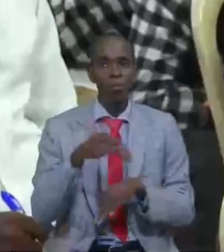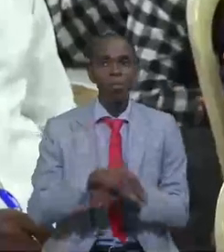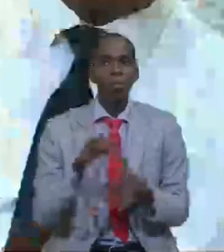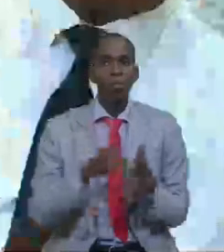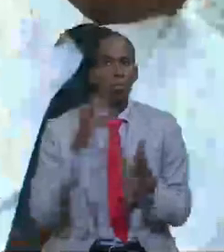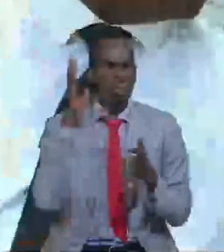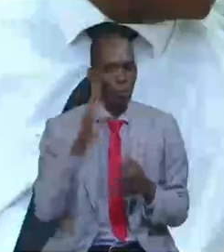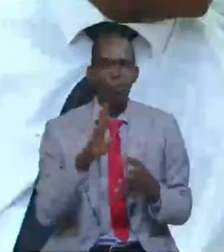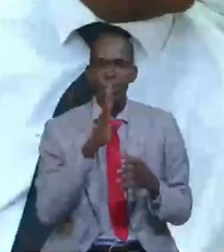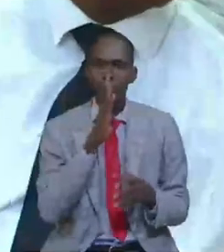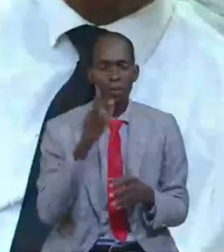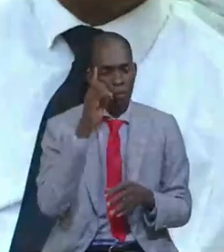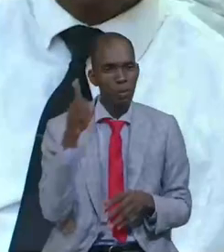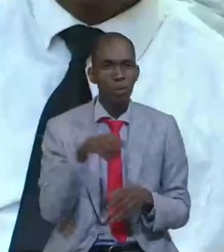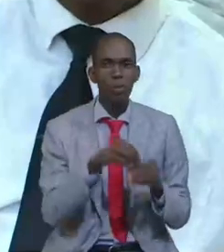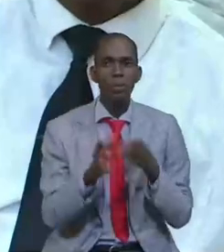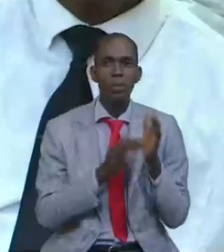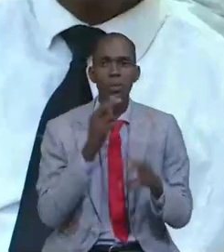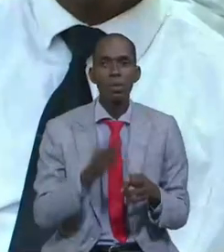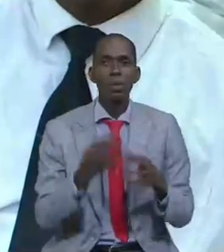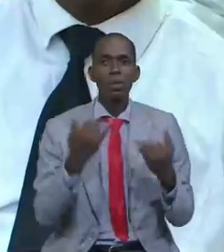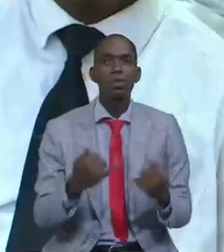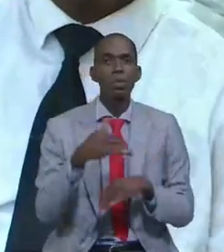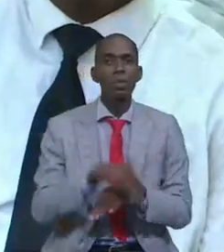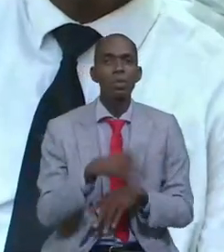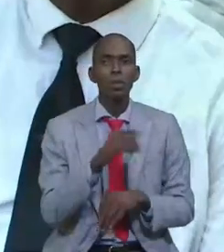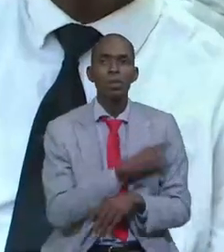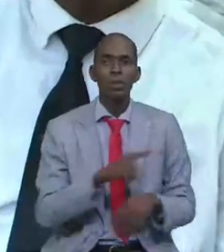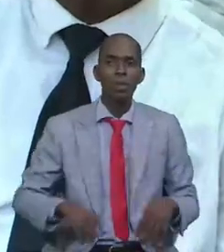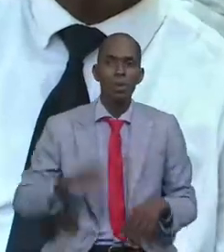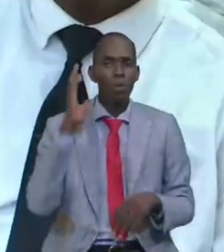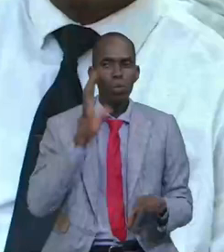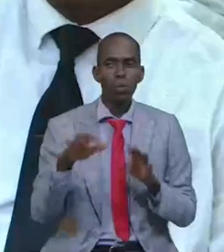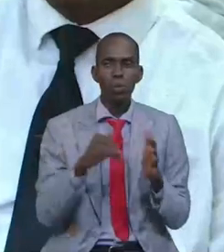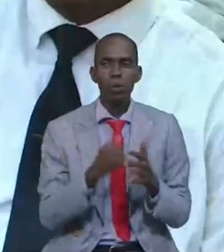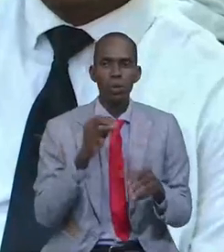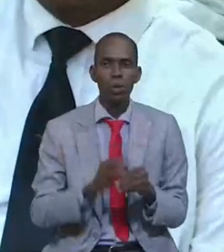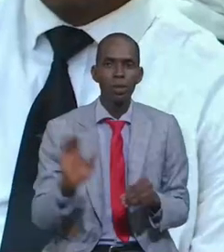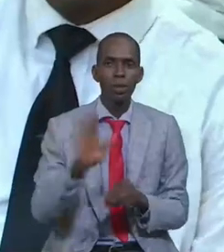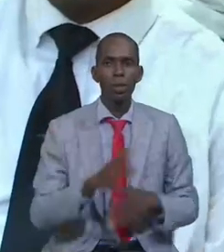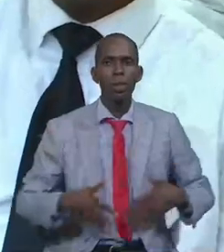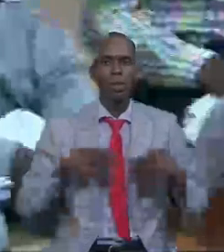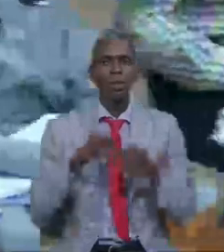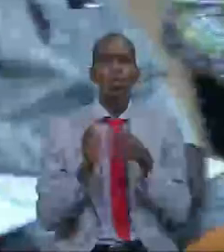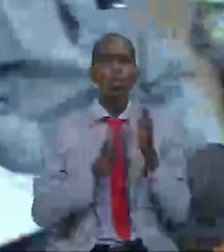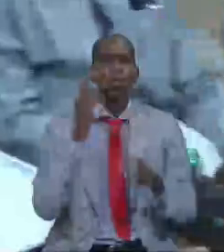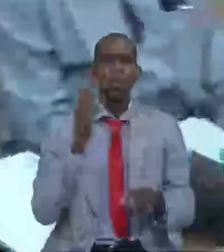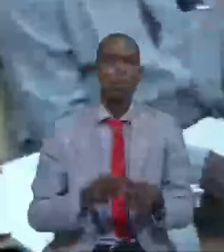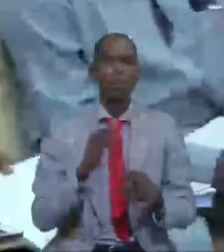s'accomplira dans ta vie. Ce soir, le Seigneur le fera dans ta vie au nom de Jésus.